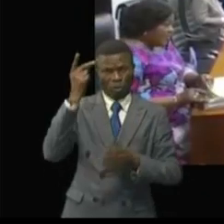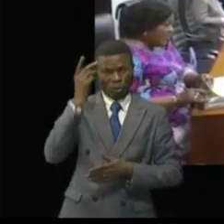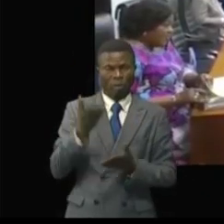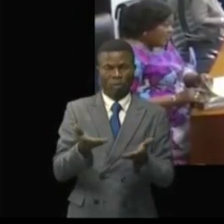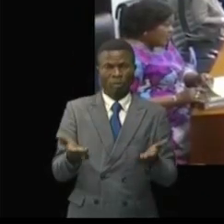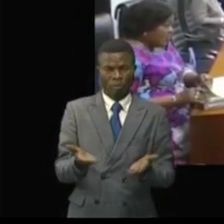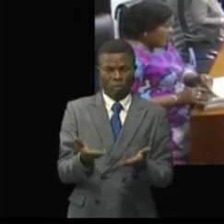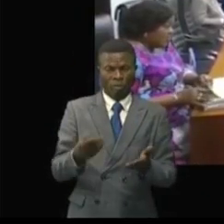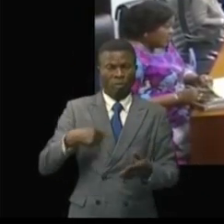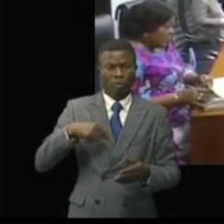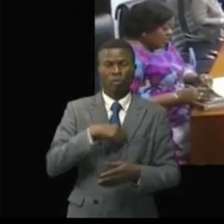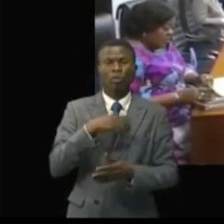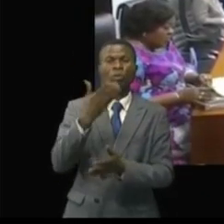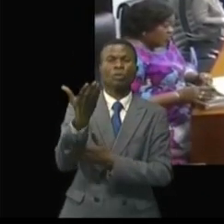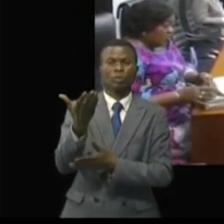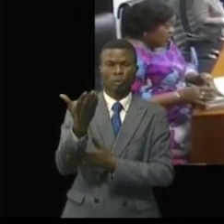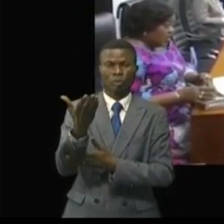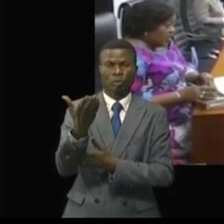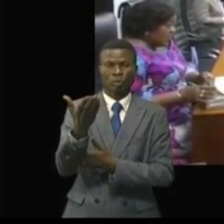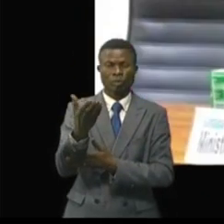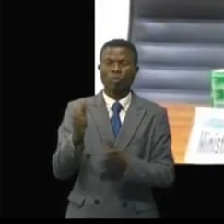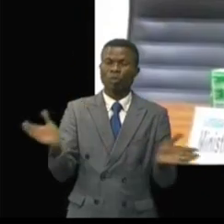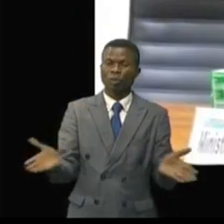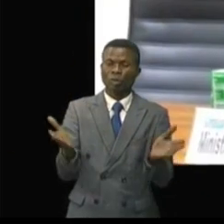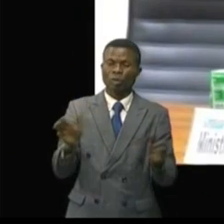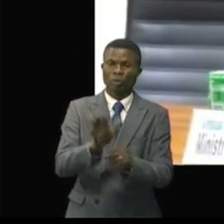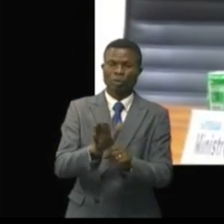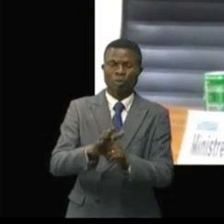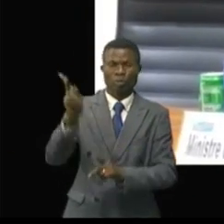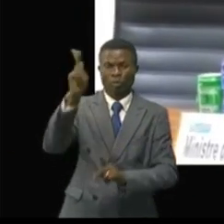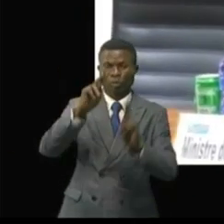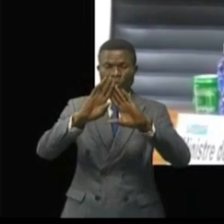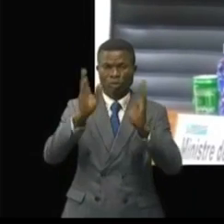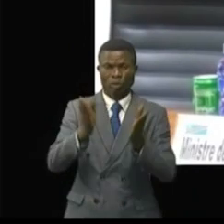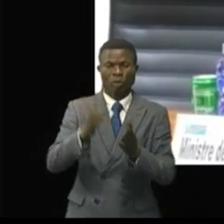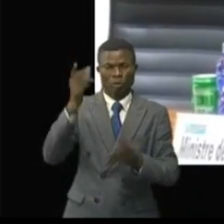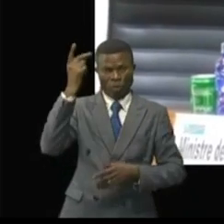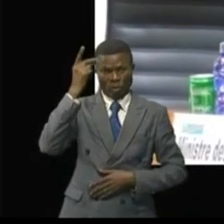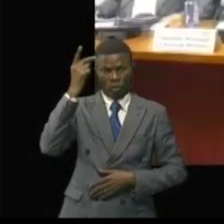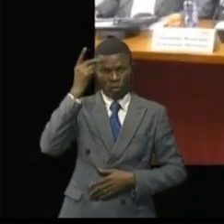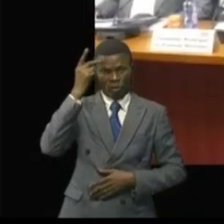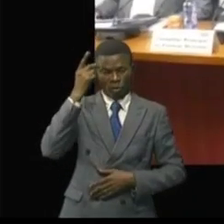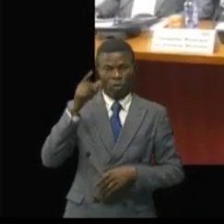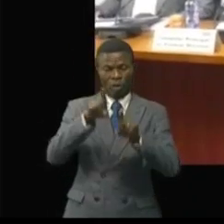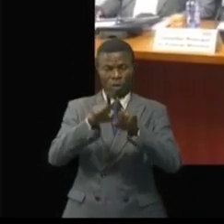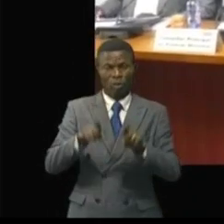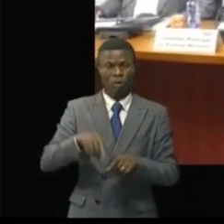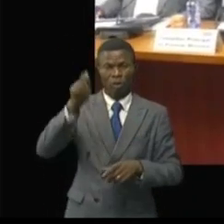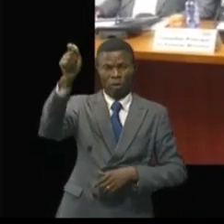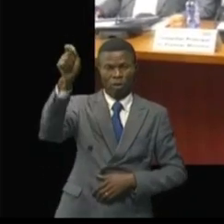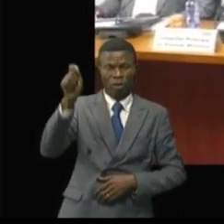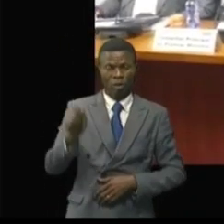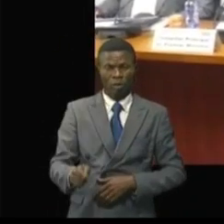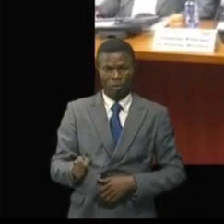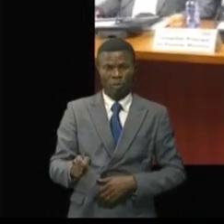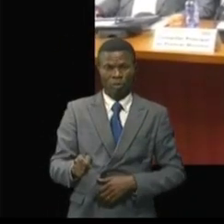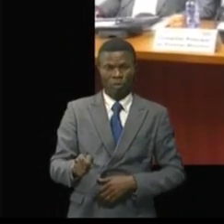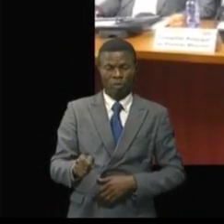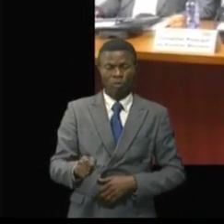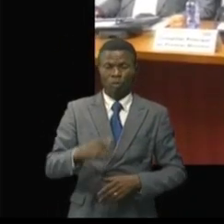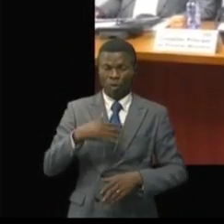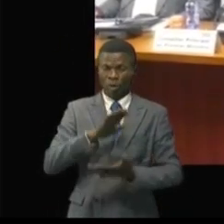Nous interpellons et encourageons la population de Kinshasa et même l'armée d'être